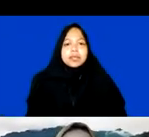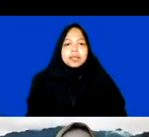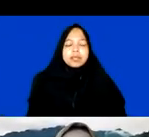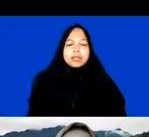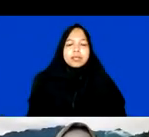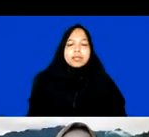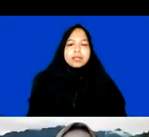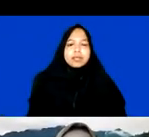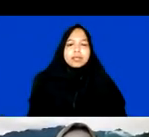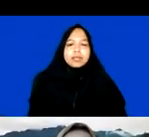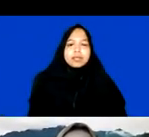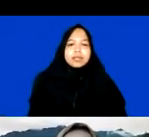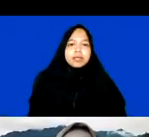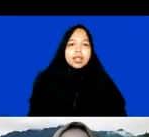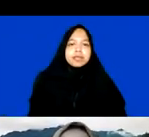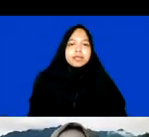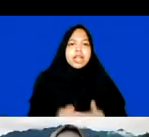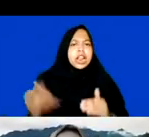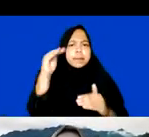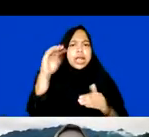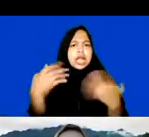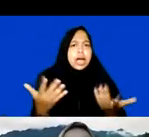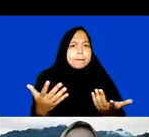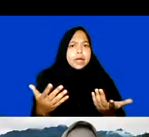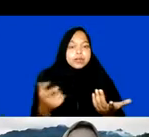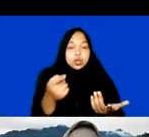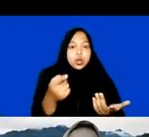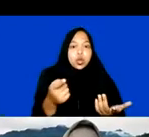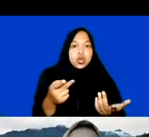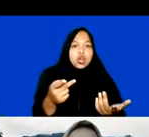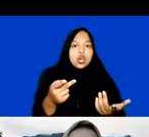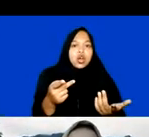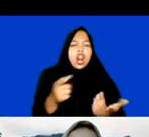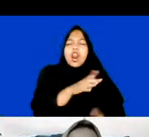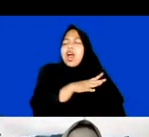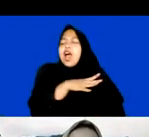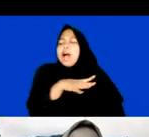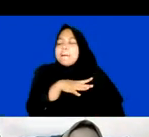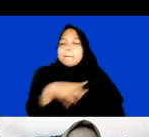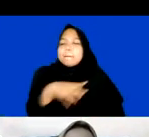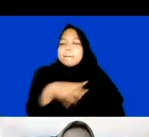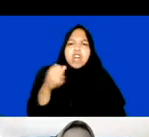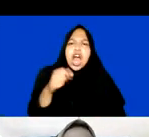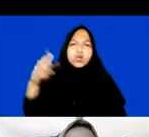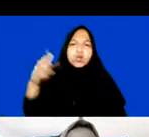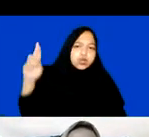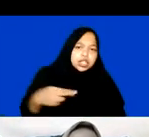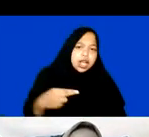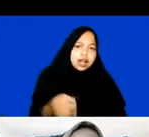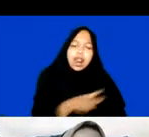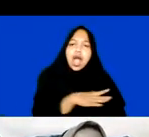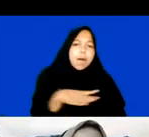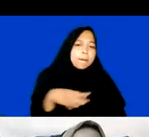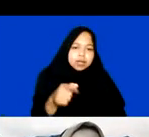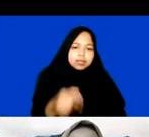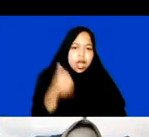Kelebihannya dia tahan lama karena emang dia nggak bisa hilang kan. Itu efek bakarnya itu udah abadi di kulit